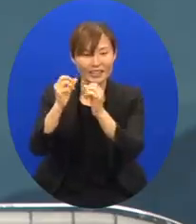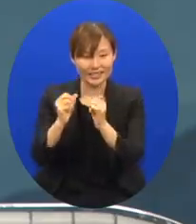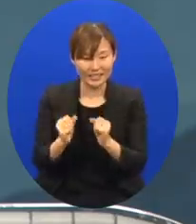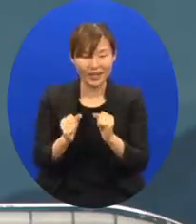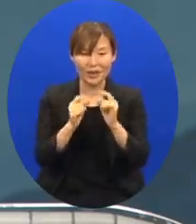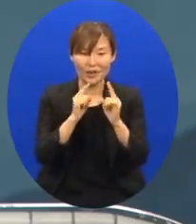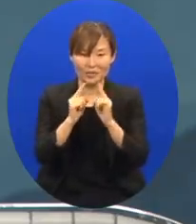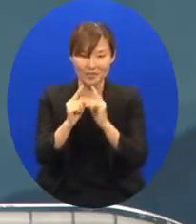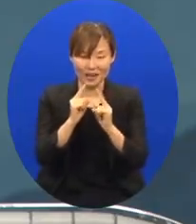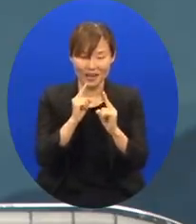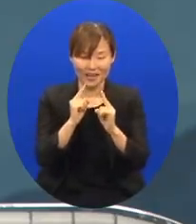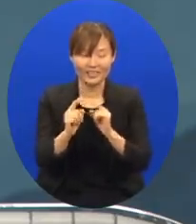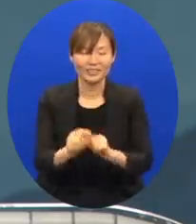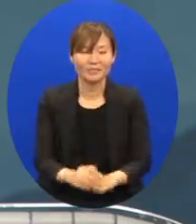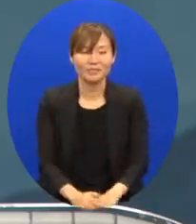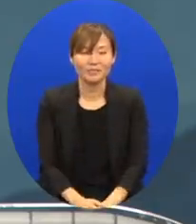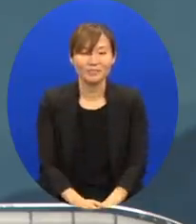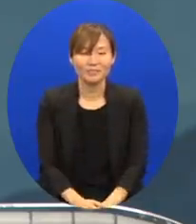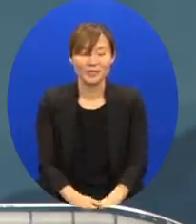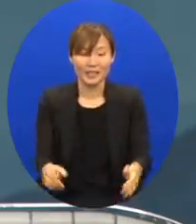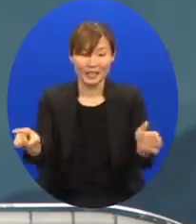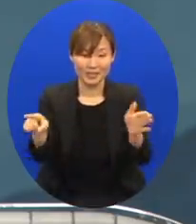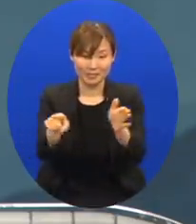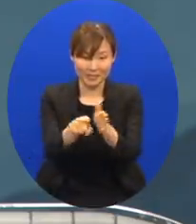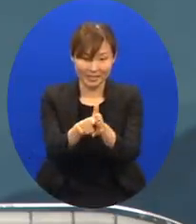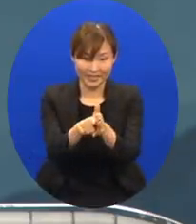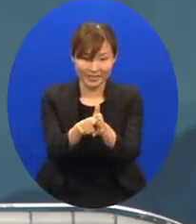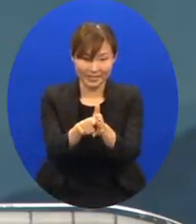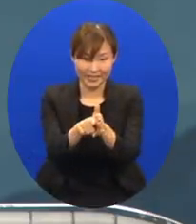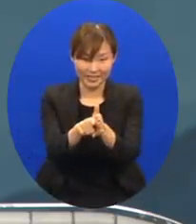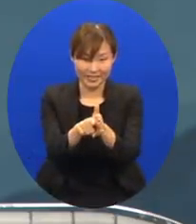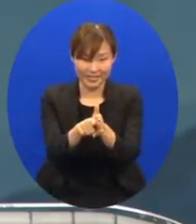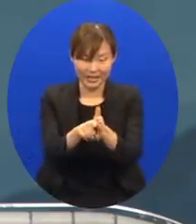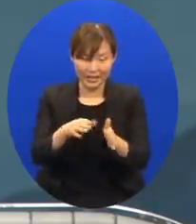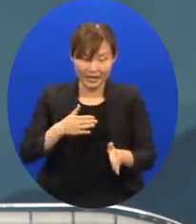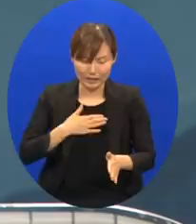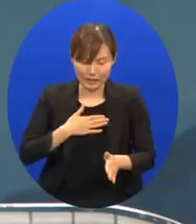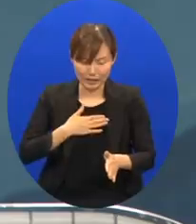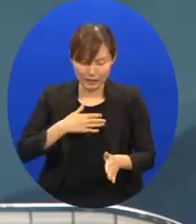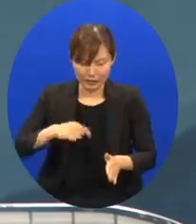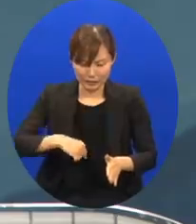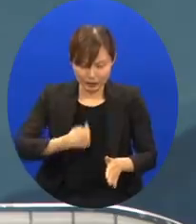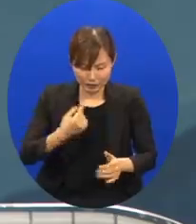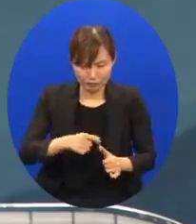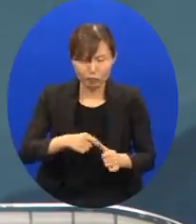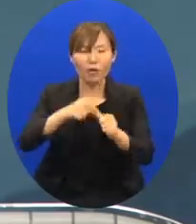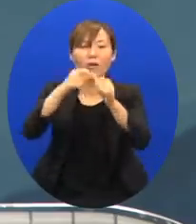저는 이 말씀을 믿고 저 자신이 살았어요